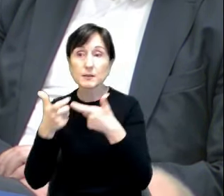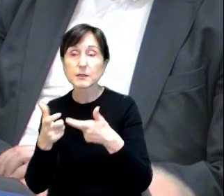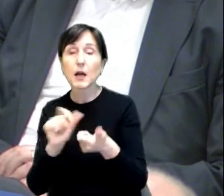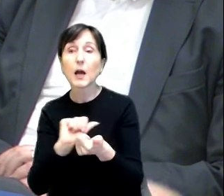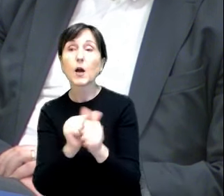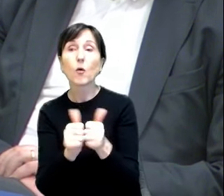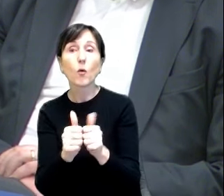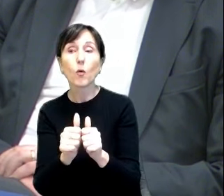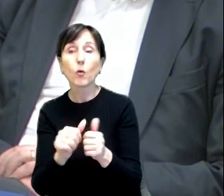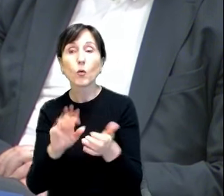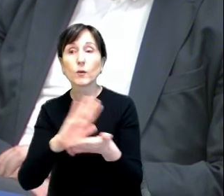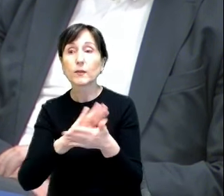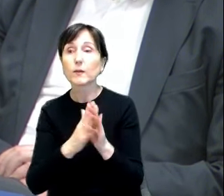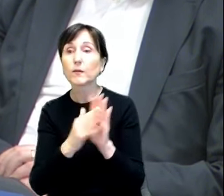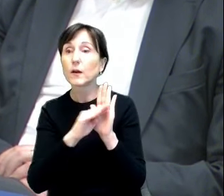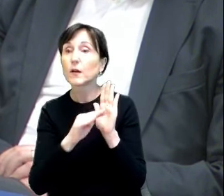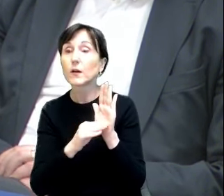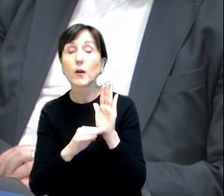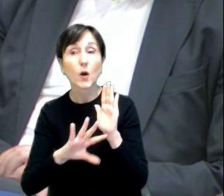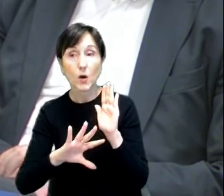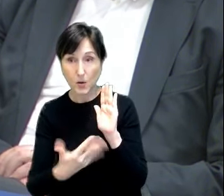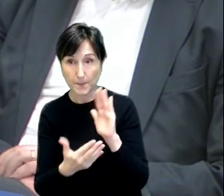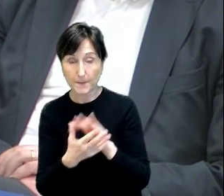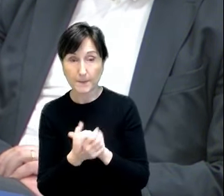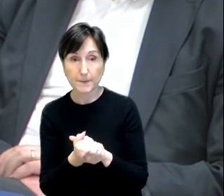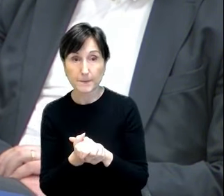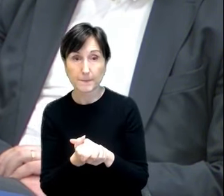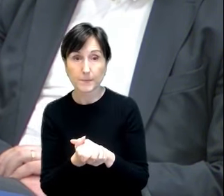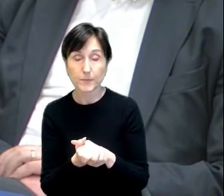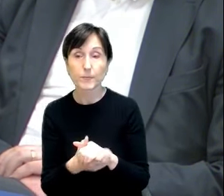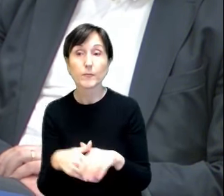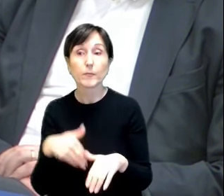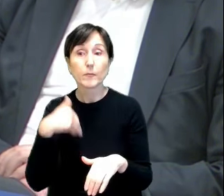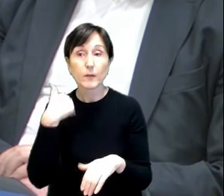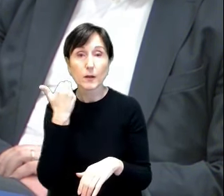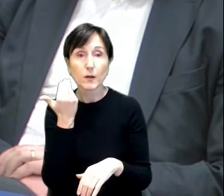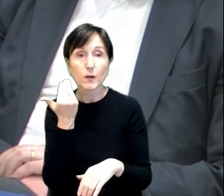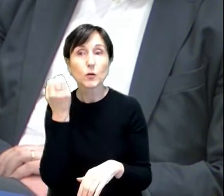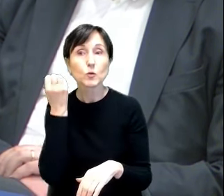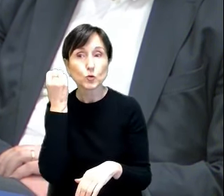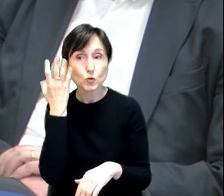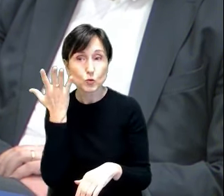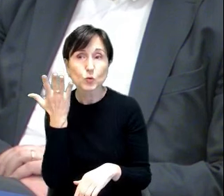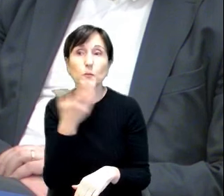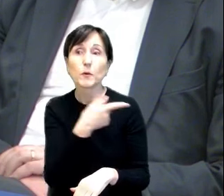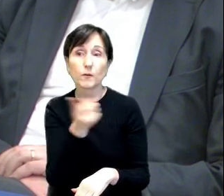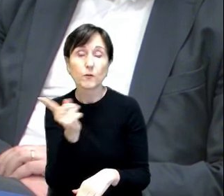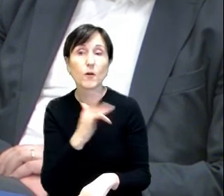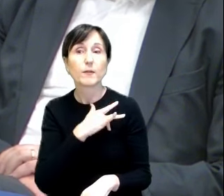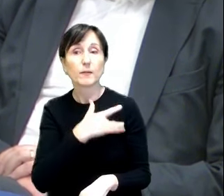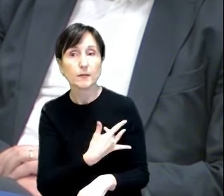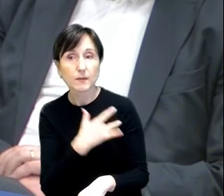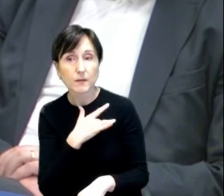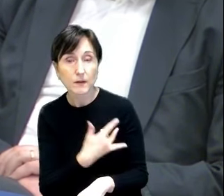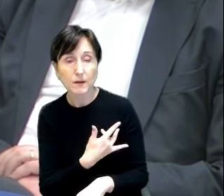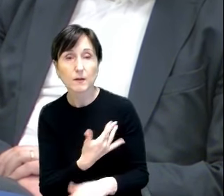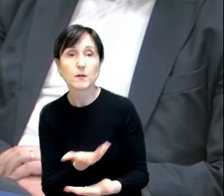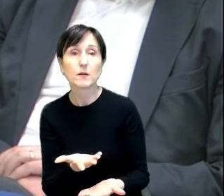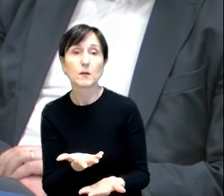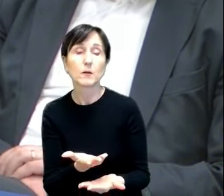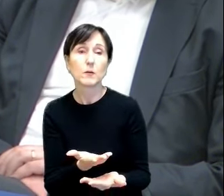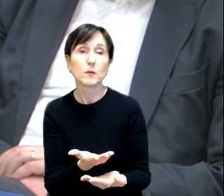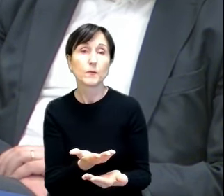reglamentuoti atitinkama tvarka bei išreiškiame aiškų supratimą dėl jų nerimo ir